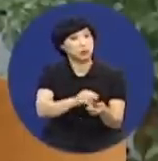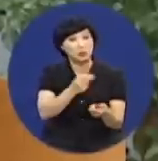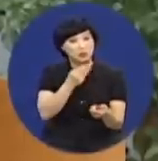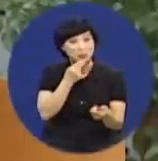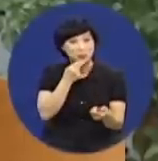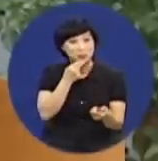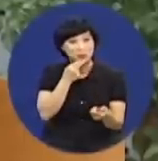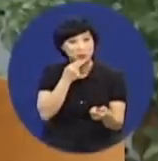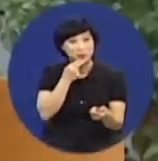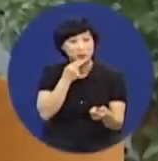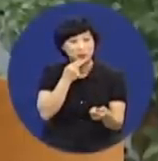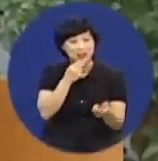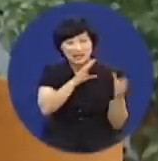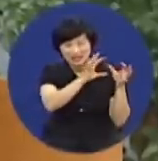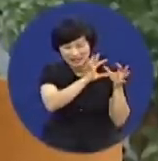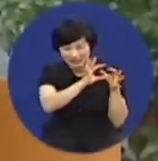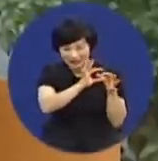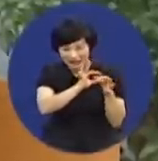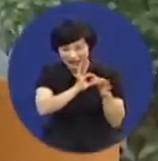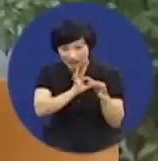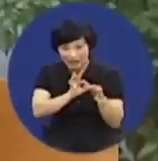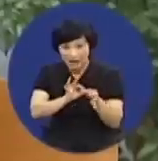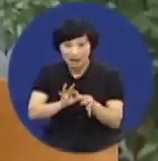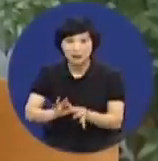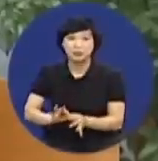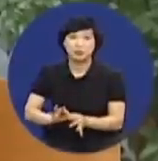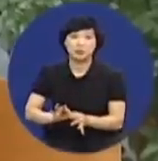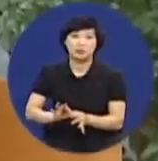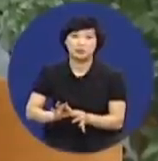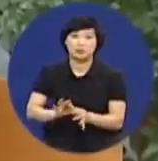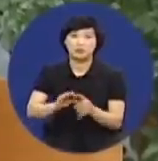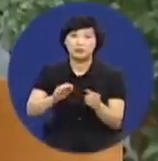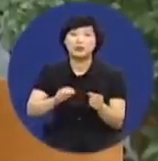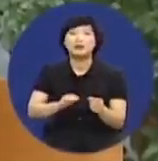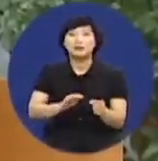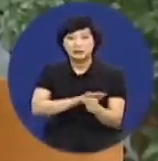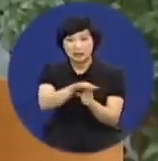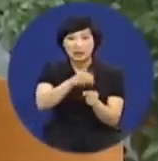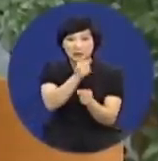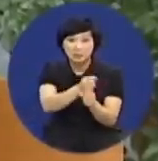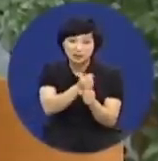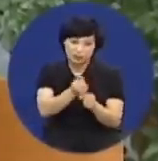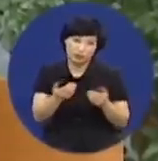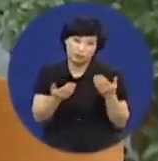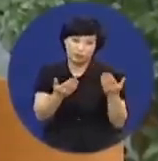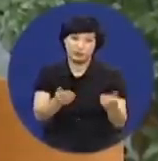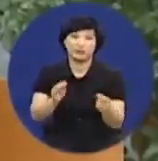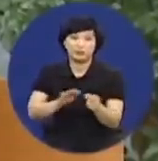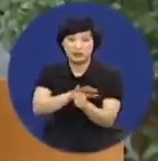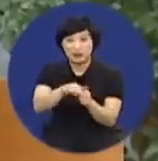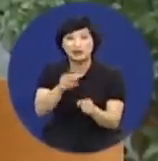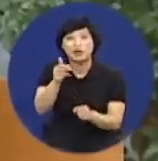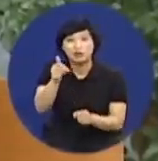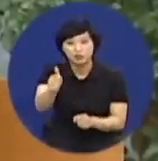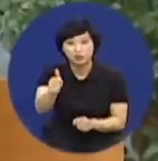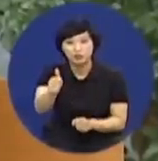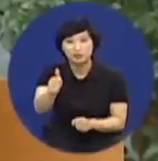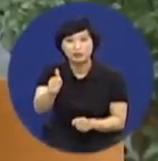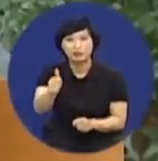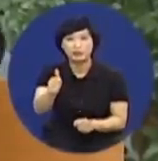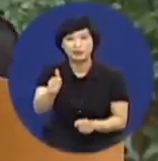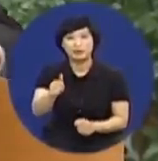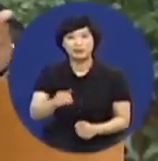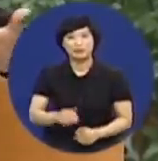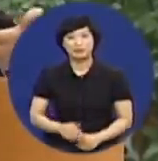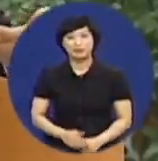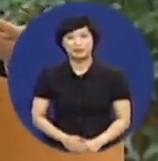その愛は制限もなく、ずっと生産なさる生産主のように